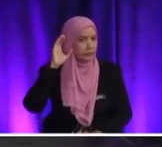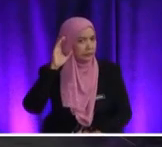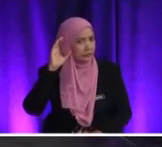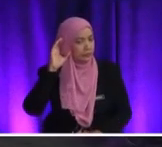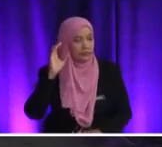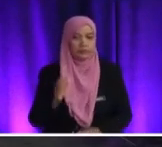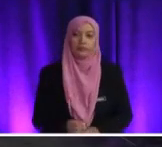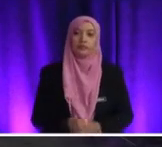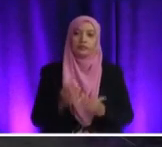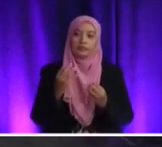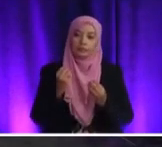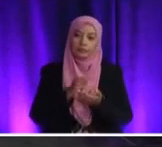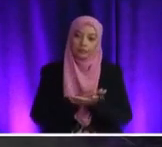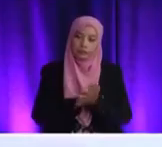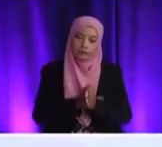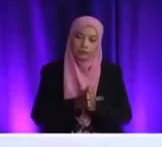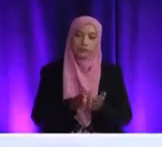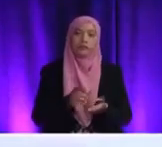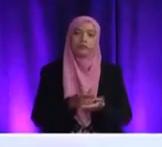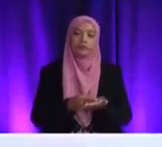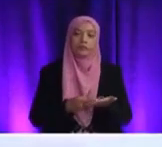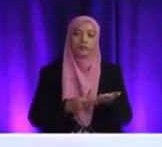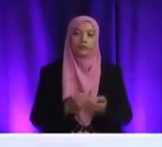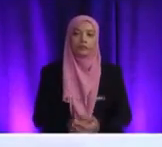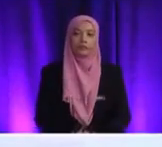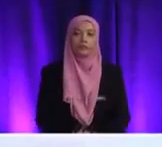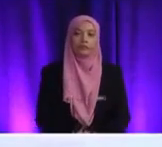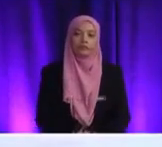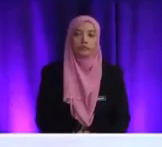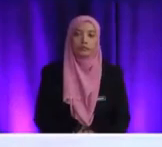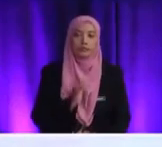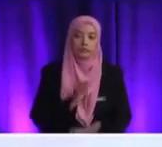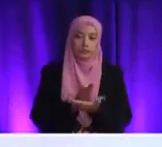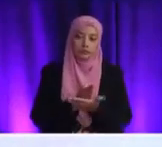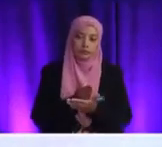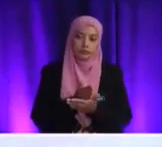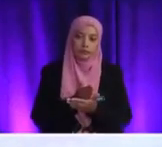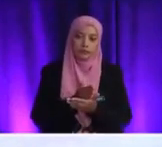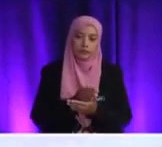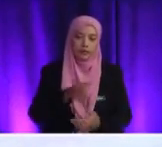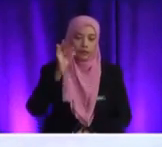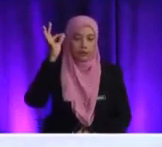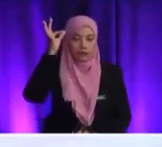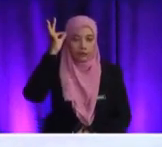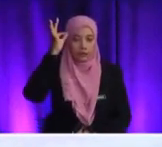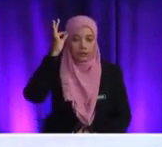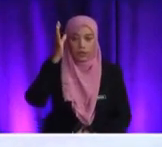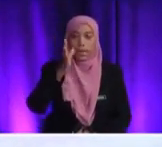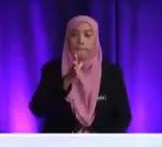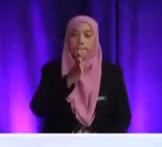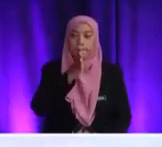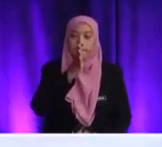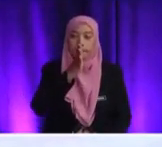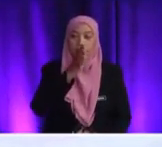rungokno jadi Astro Sayu Tengah delemoni Cikgu Iya Mas saya sudah di